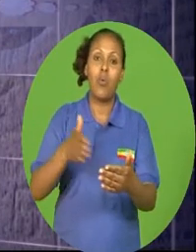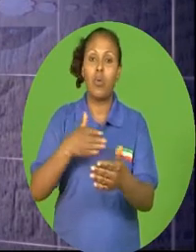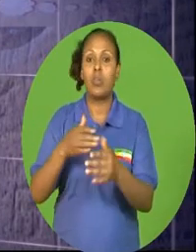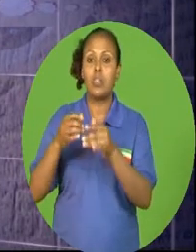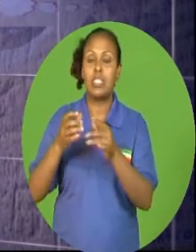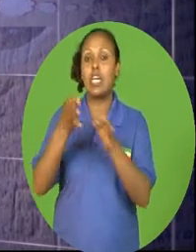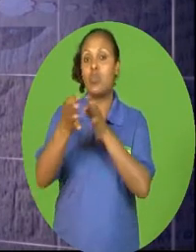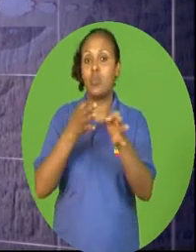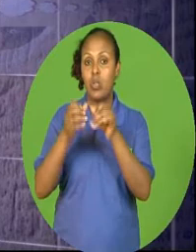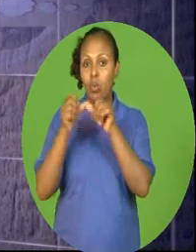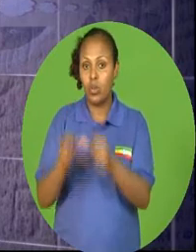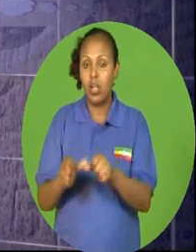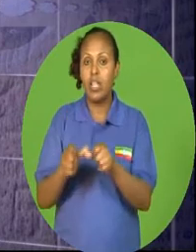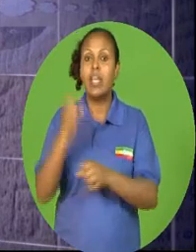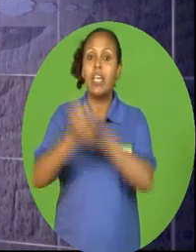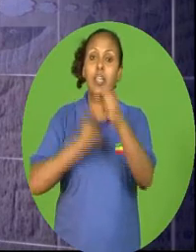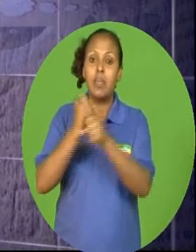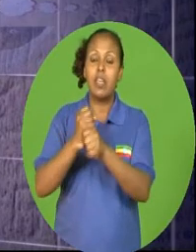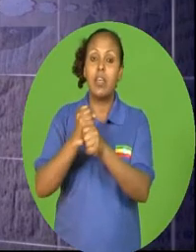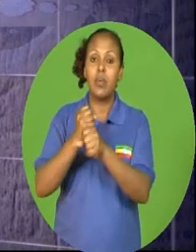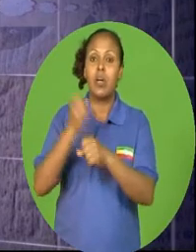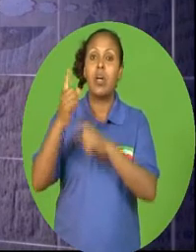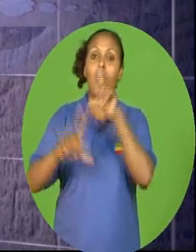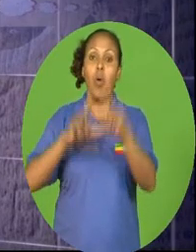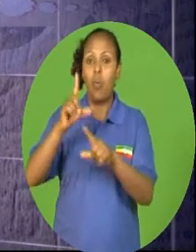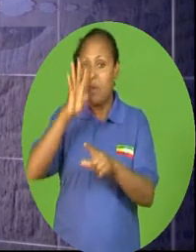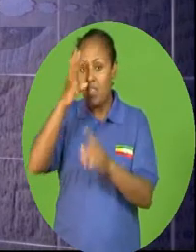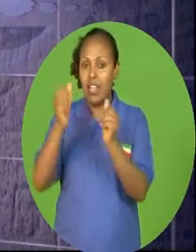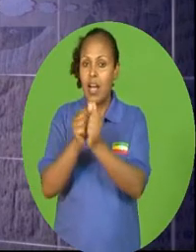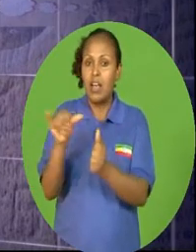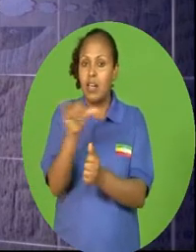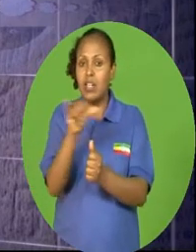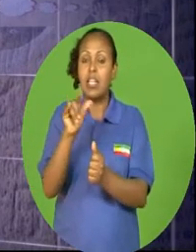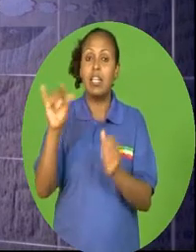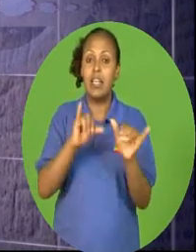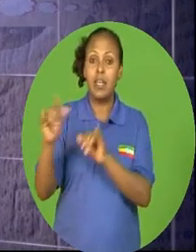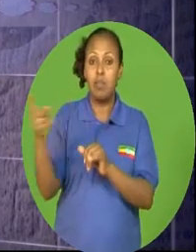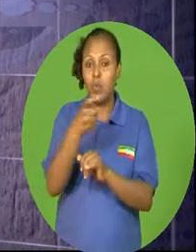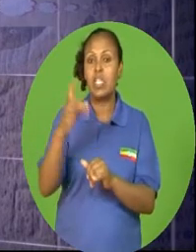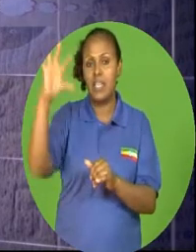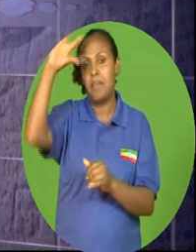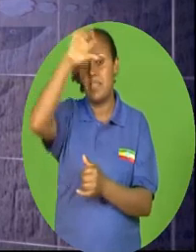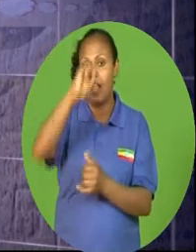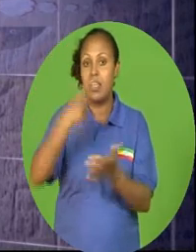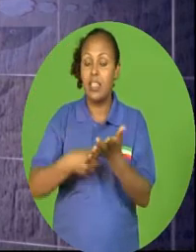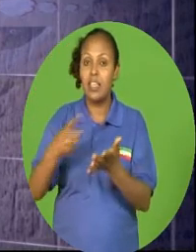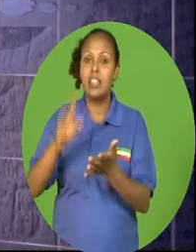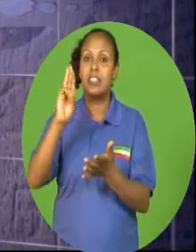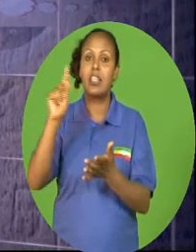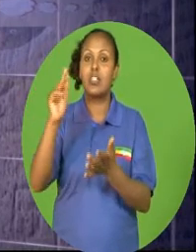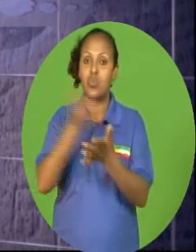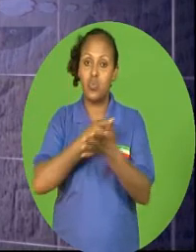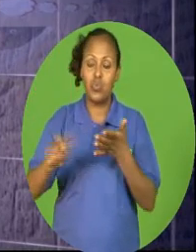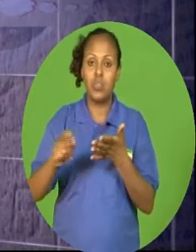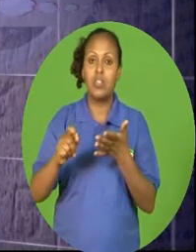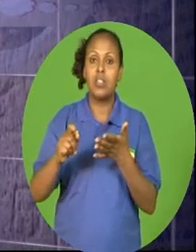ሲገልጹበት ኖረዋል። እድሜው ከቋንቋ መፈጠር እድሜ ጋር ተመሳሳይነት እንደሚሆን ይገመታል። ይህ የሰነ ጽሑፍ